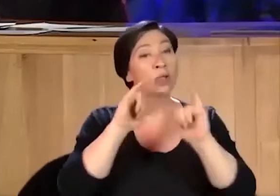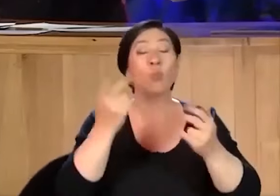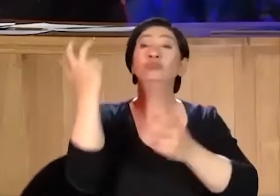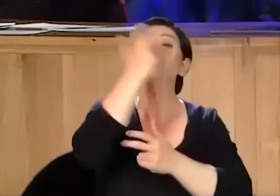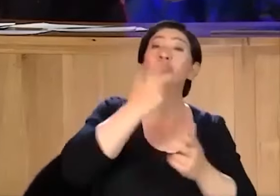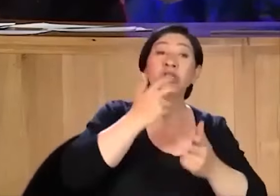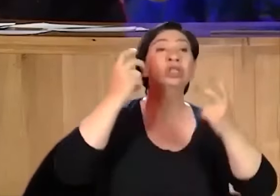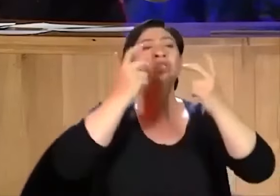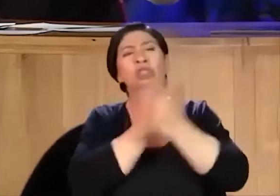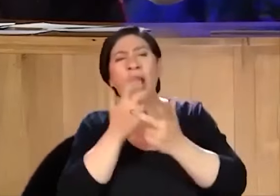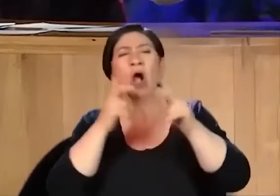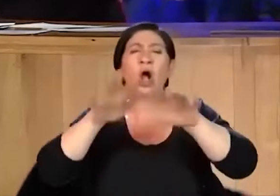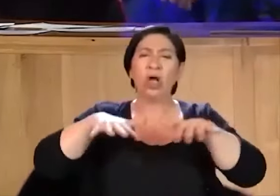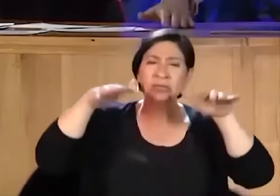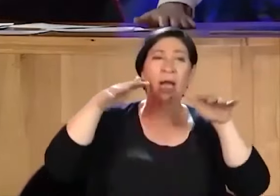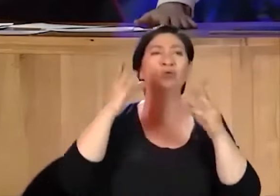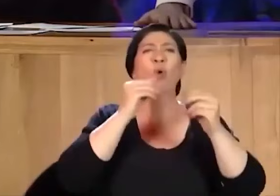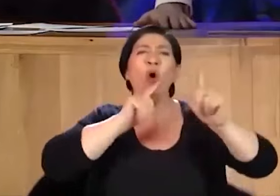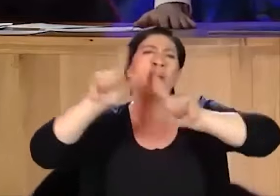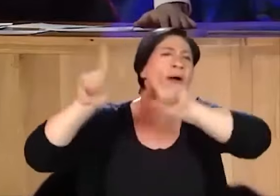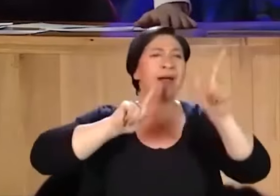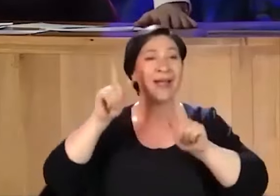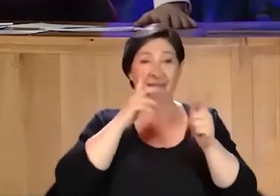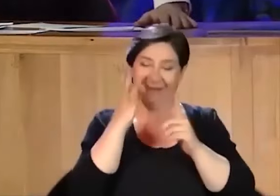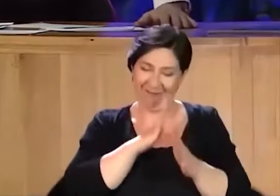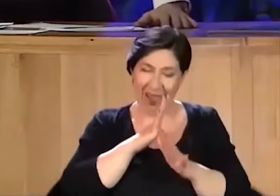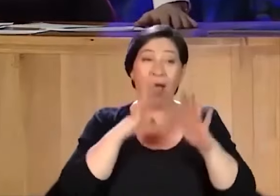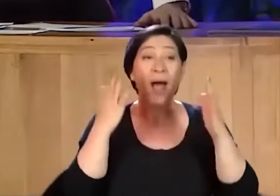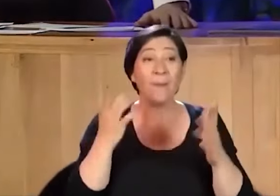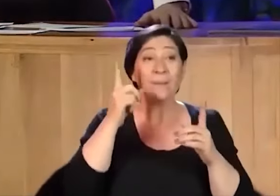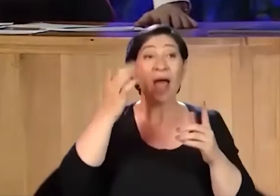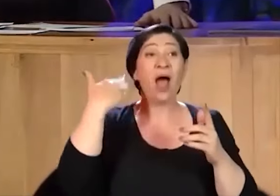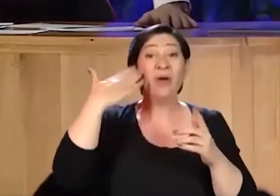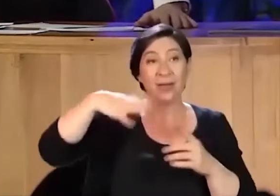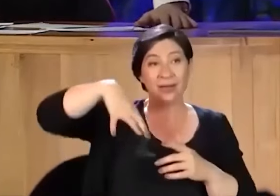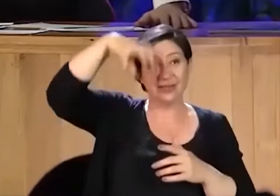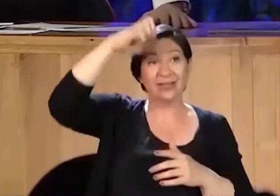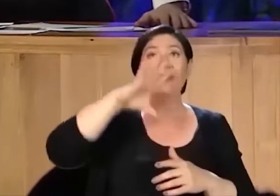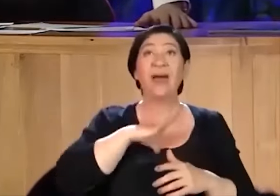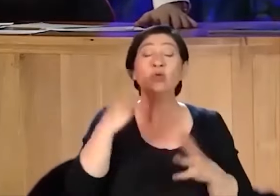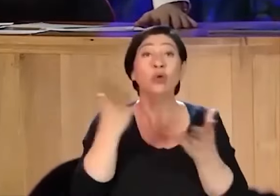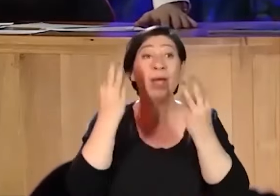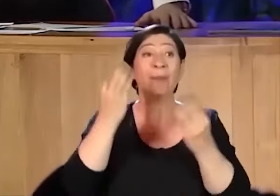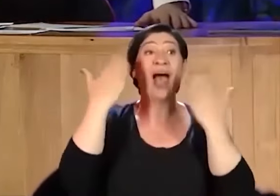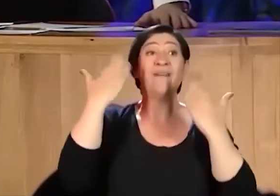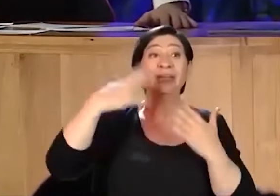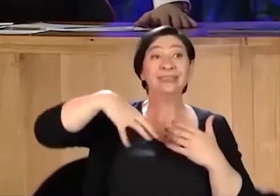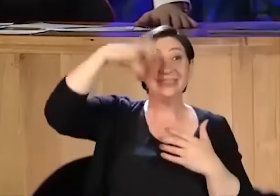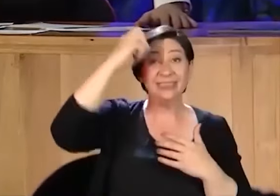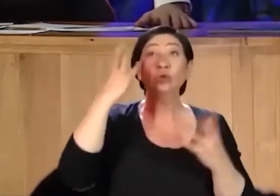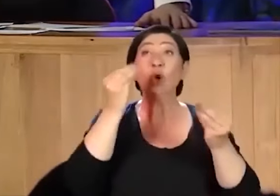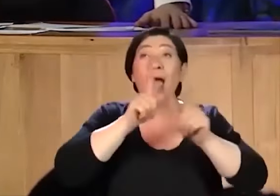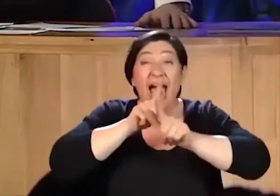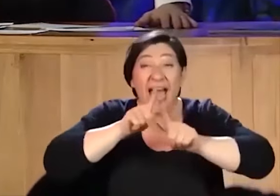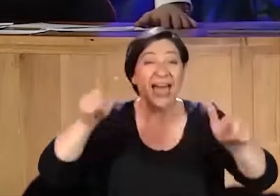zaman, müzikler, şarkılar, konserler verildiği zaman gürültülü bir kabareyiz ve bir havalandırmamız var. O kadar iyi bir havalandırmamız var ki, o